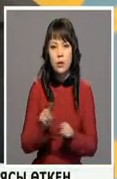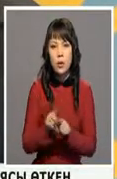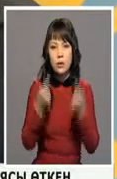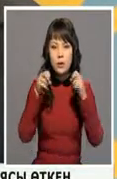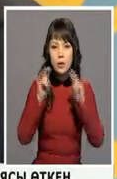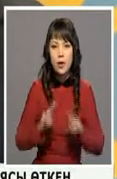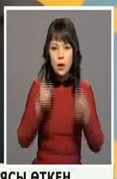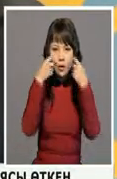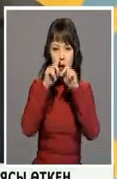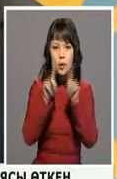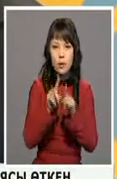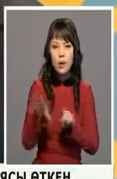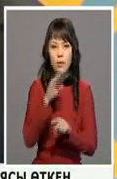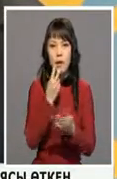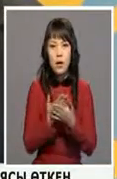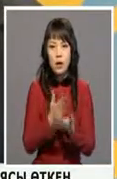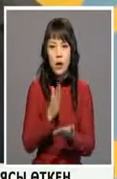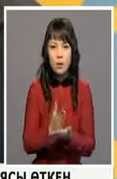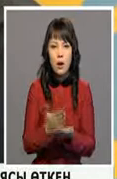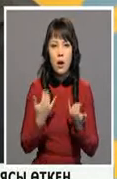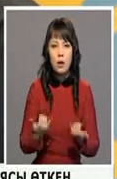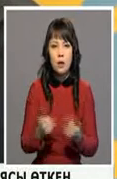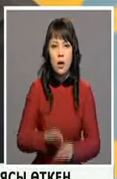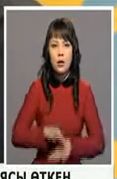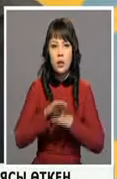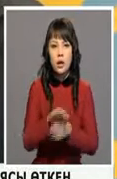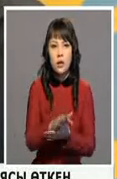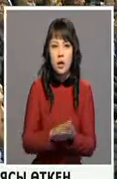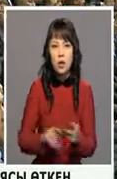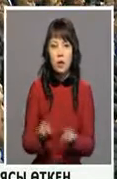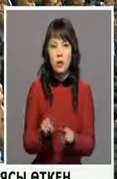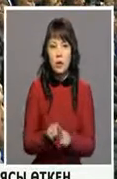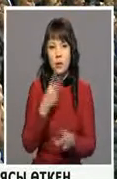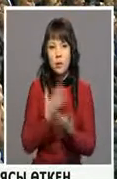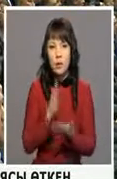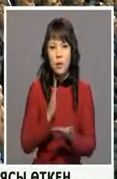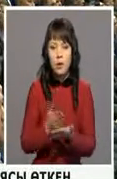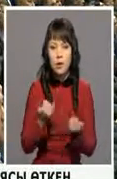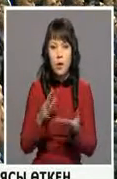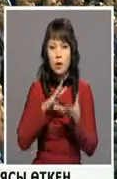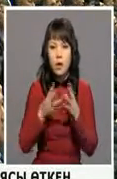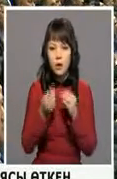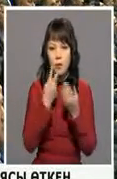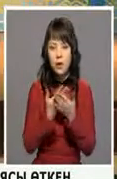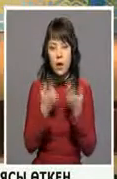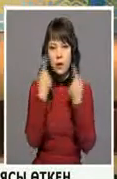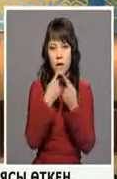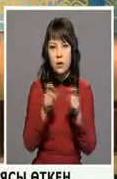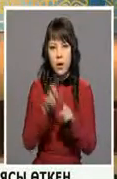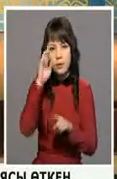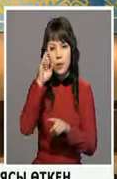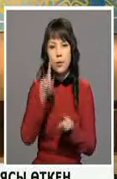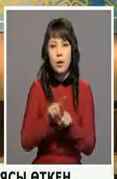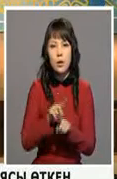технология орталығын пайдалануға берді. Екі жаңа жолдың құрылысына бастама берді. Есептей келсек, болат жолдың берекелі қызмет